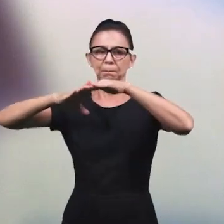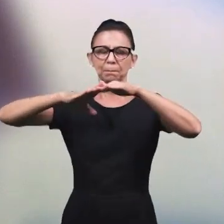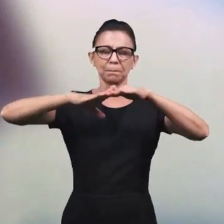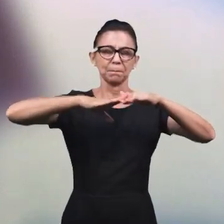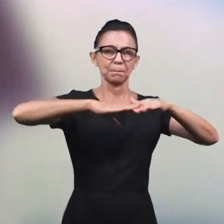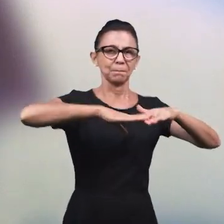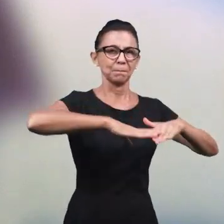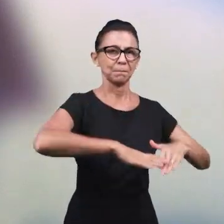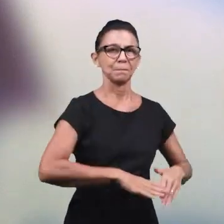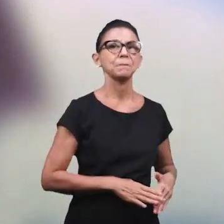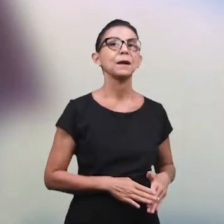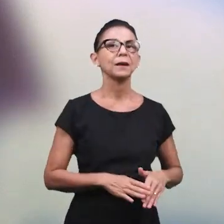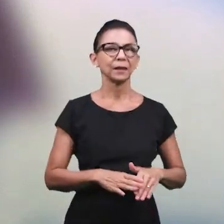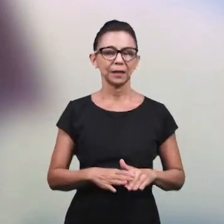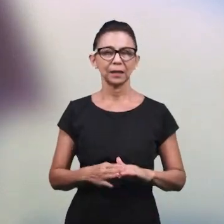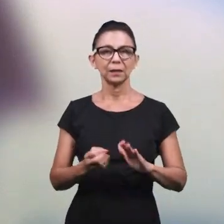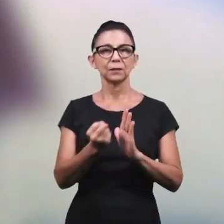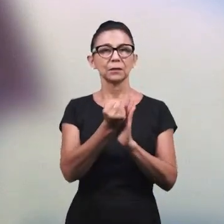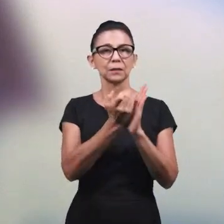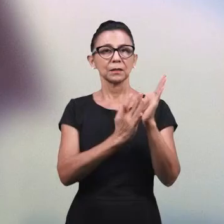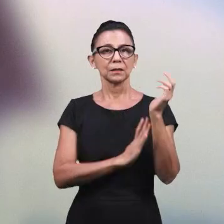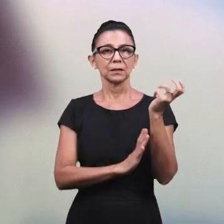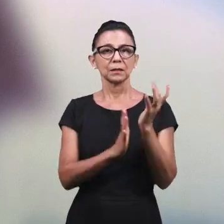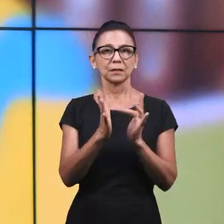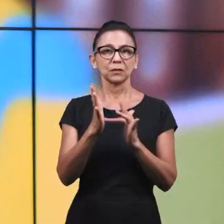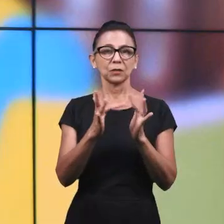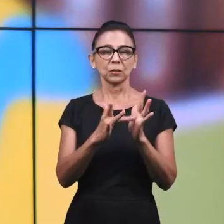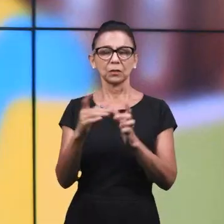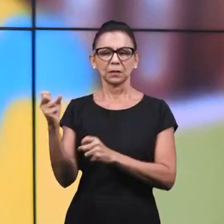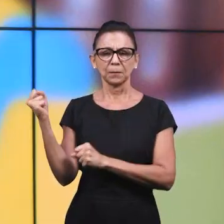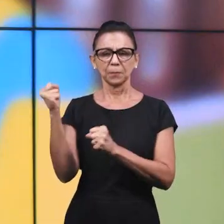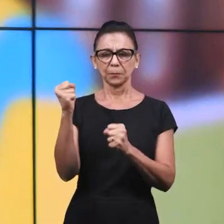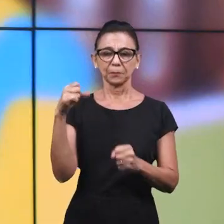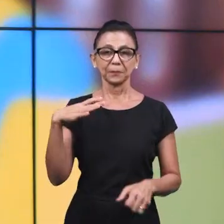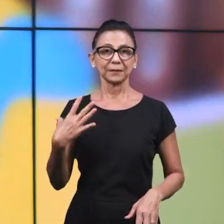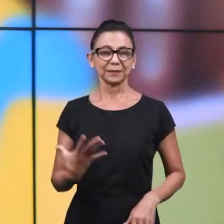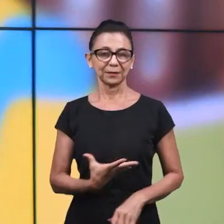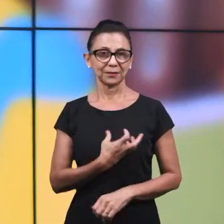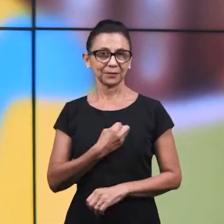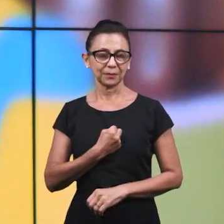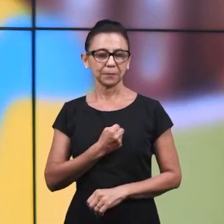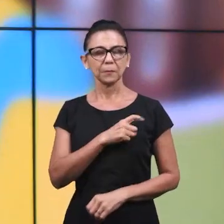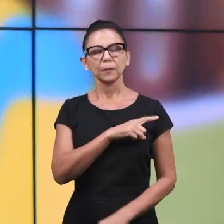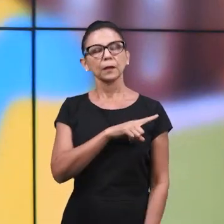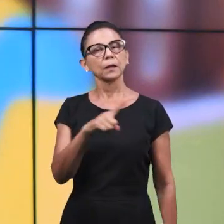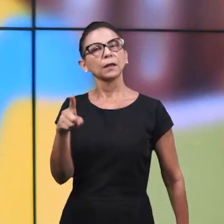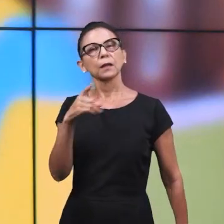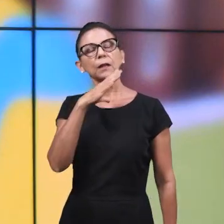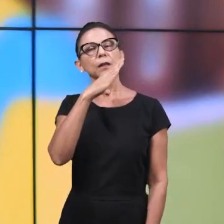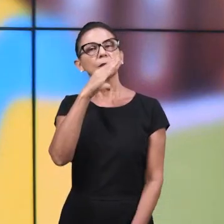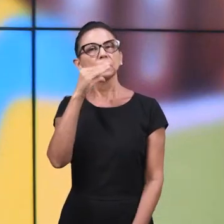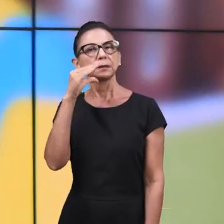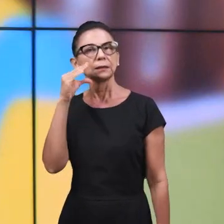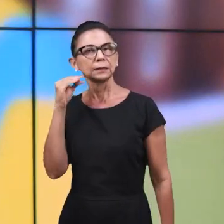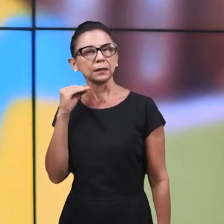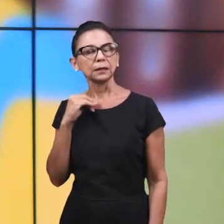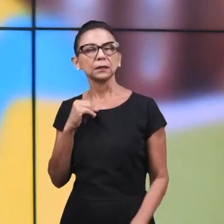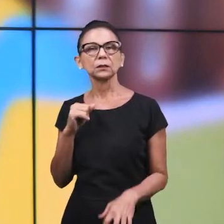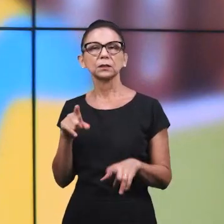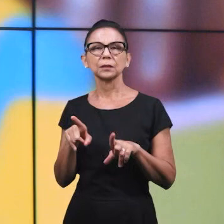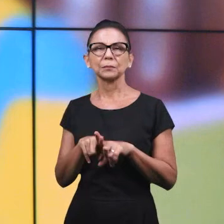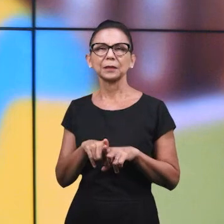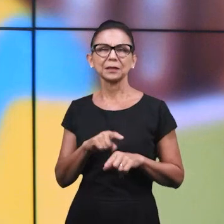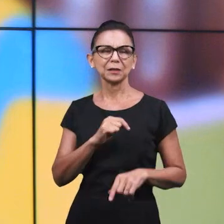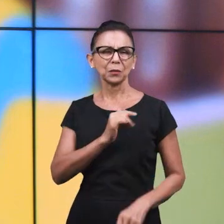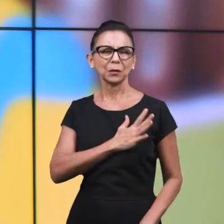Jésus et Dieu envoie la délivrance et le salut parce que dans le sang de Jésus, il a le pouvoir pour sauver. Adolescents, quand vous, dans un